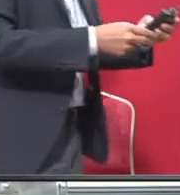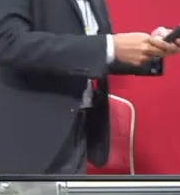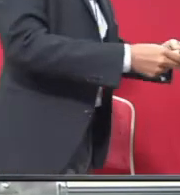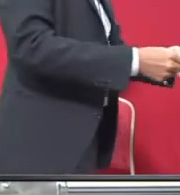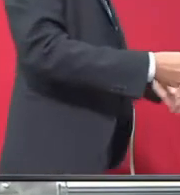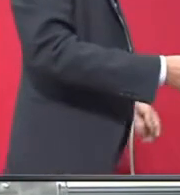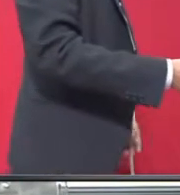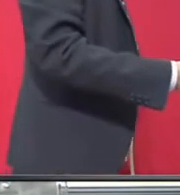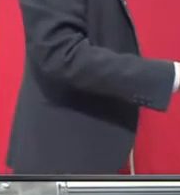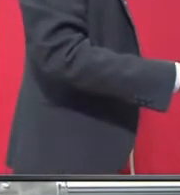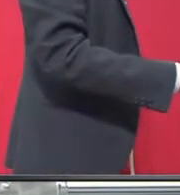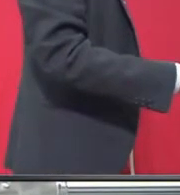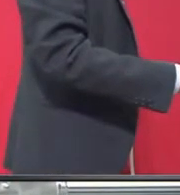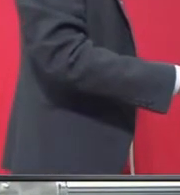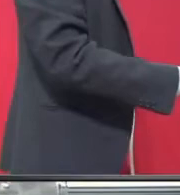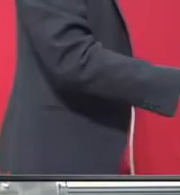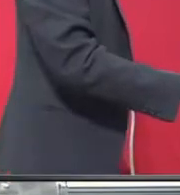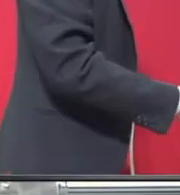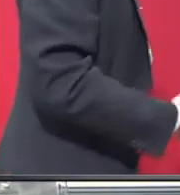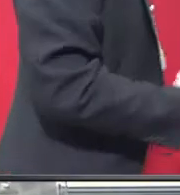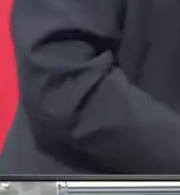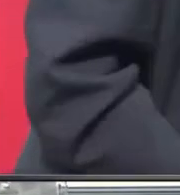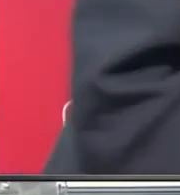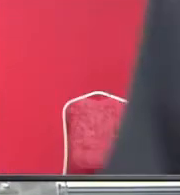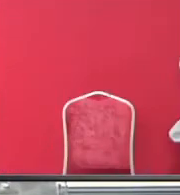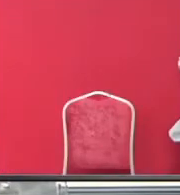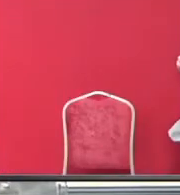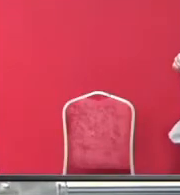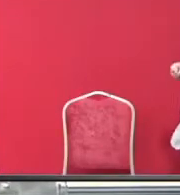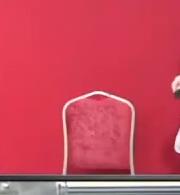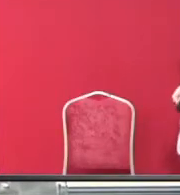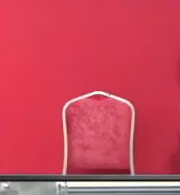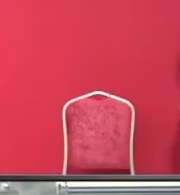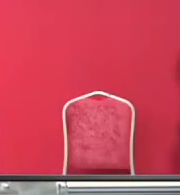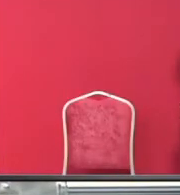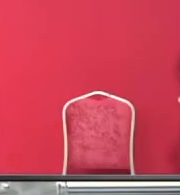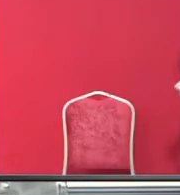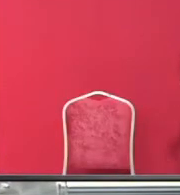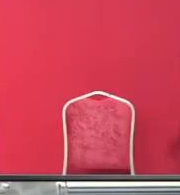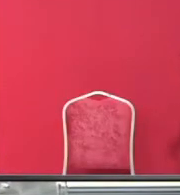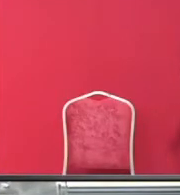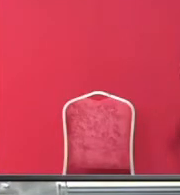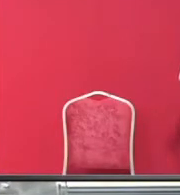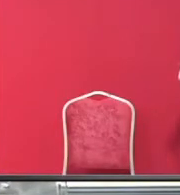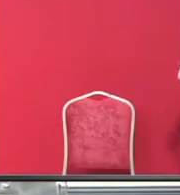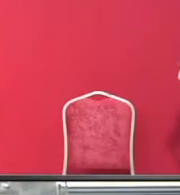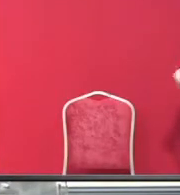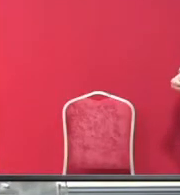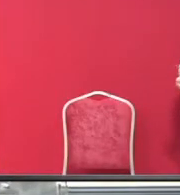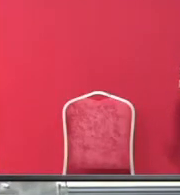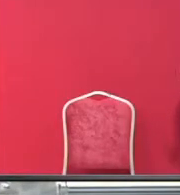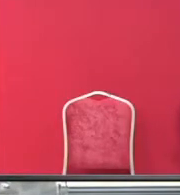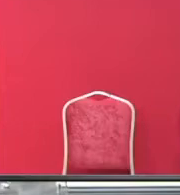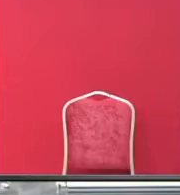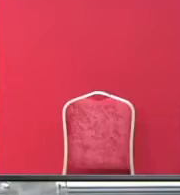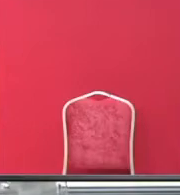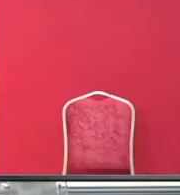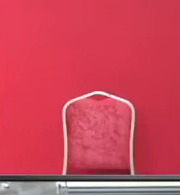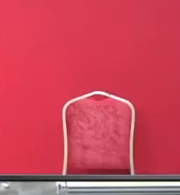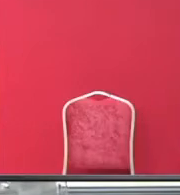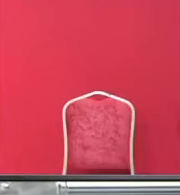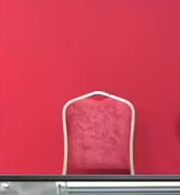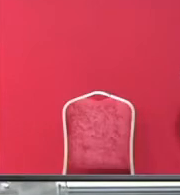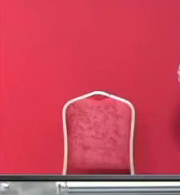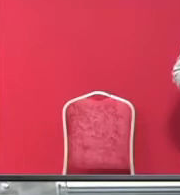dengan bagian perundangan itu Kementerian sumber manusia bagi mengenal pasti tidak kau ndang yang boleh diambil